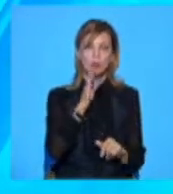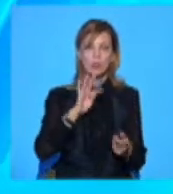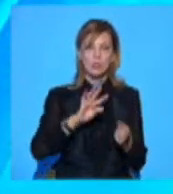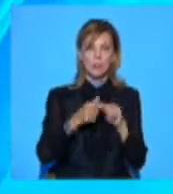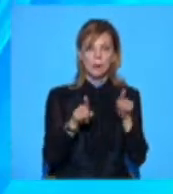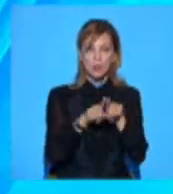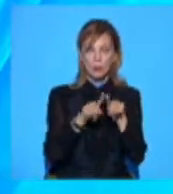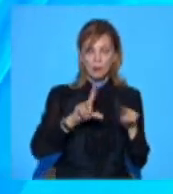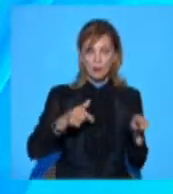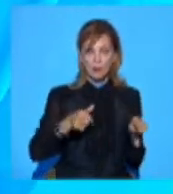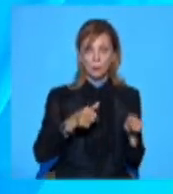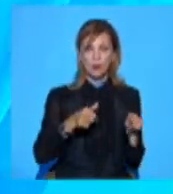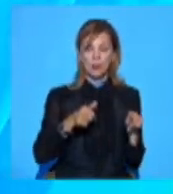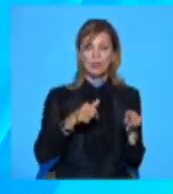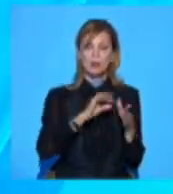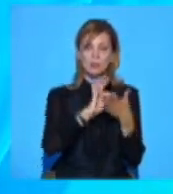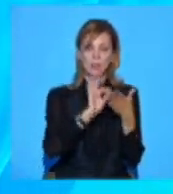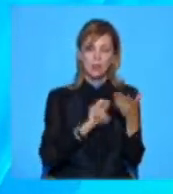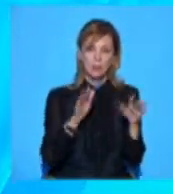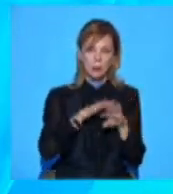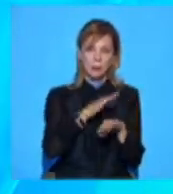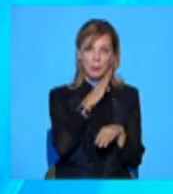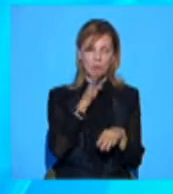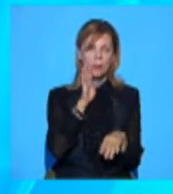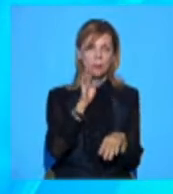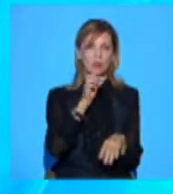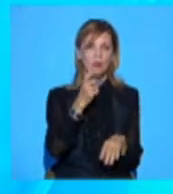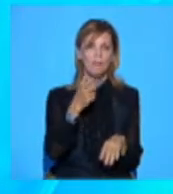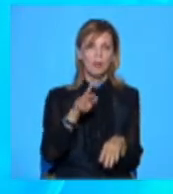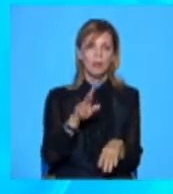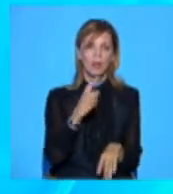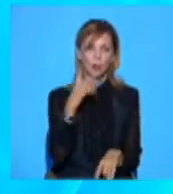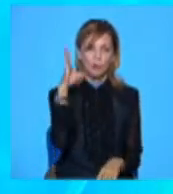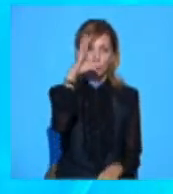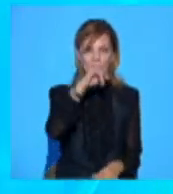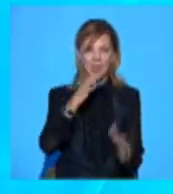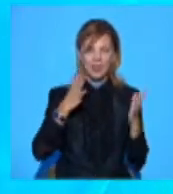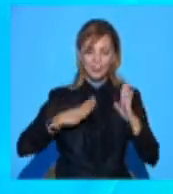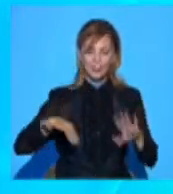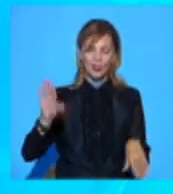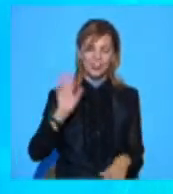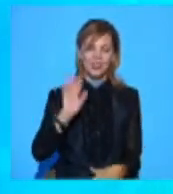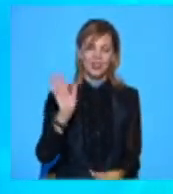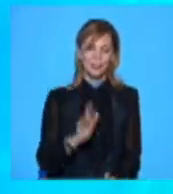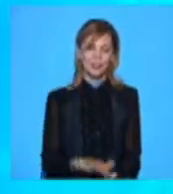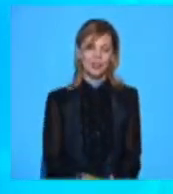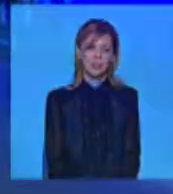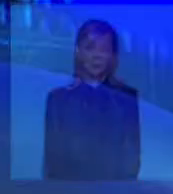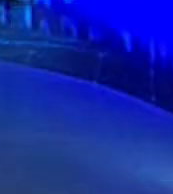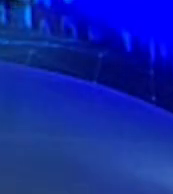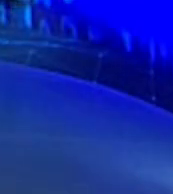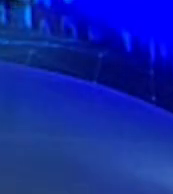0746145204. De asemenea, ne puteți contacta și pe pagina de Facebook TVR Craiova. O seară liniștită să aveți! La revedere!